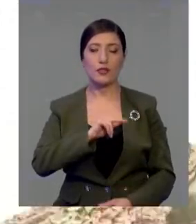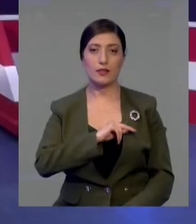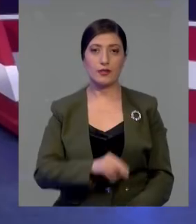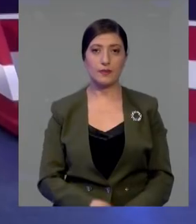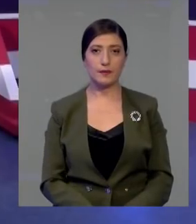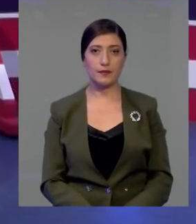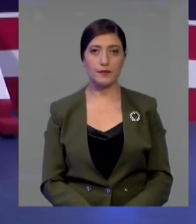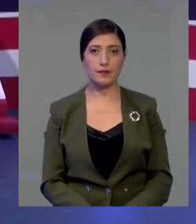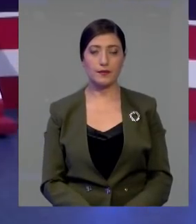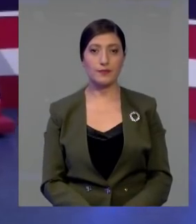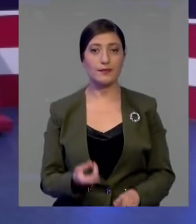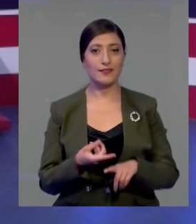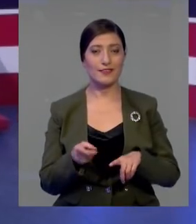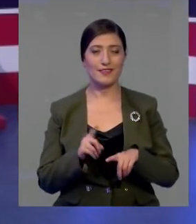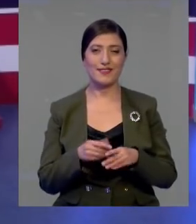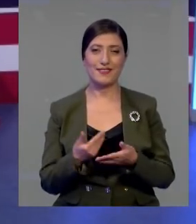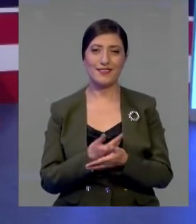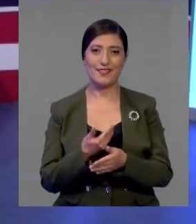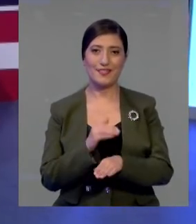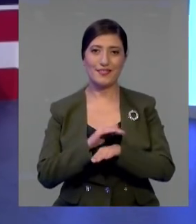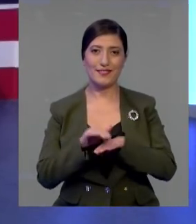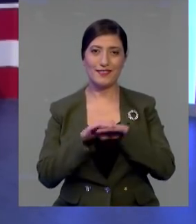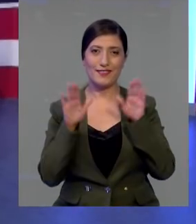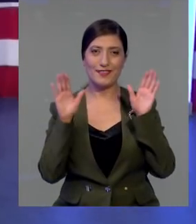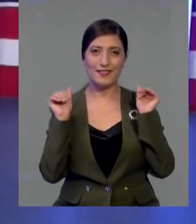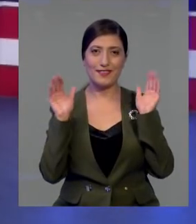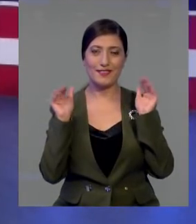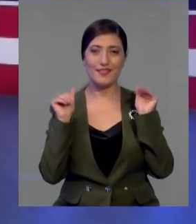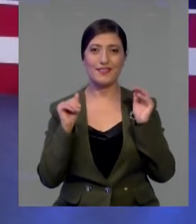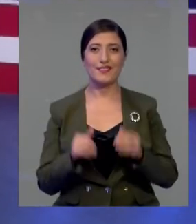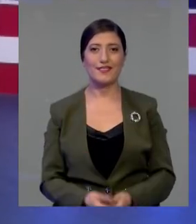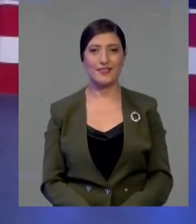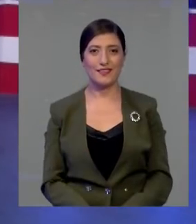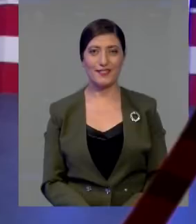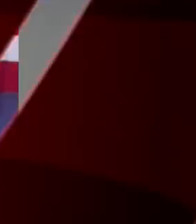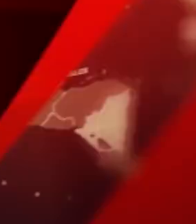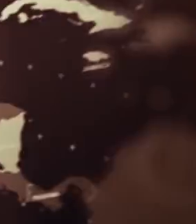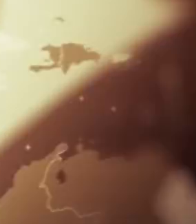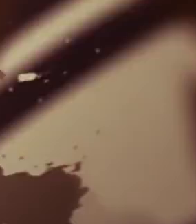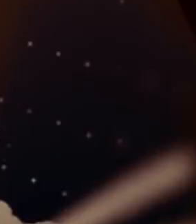Այսքանը Հայլուրի հիմնական թողարկմանը, սպասեք 18:30-ից մինչ այդ ժամը։